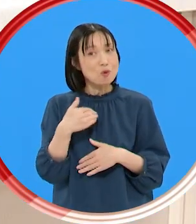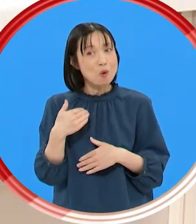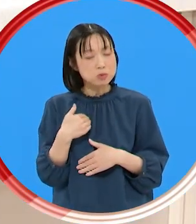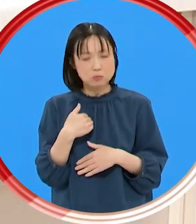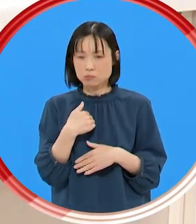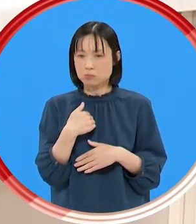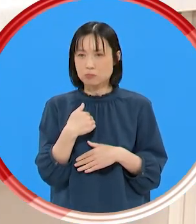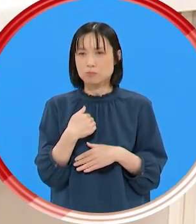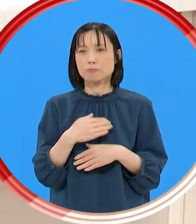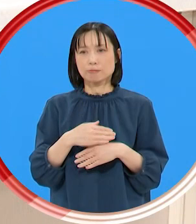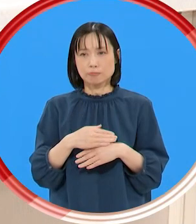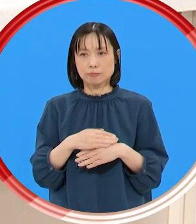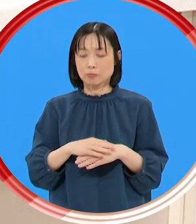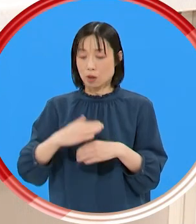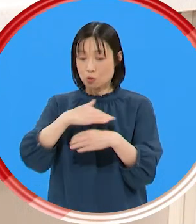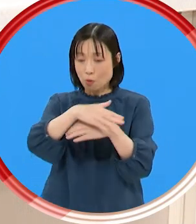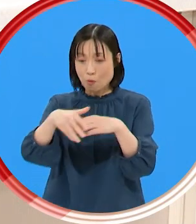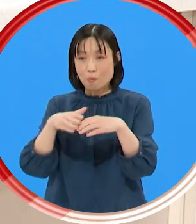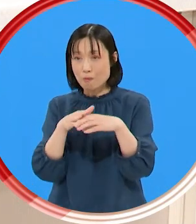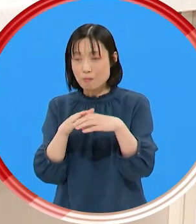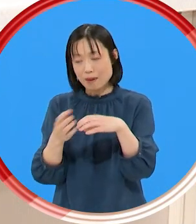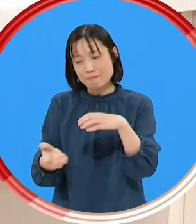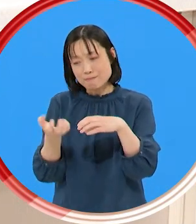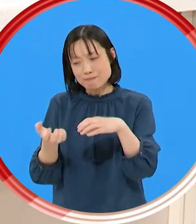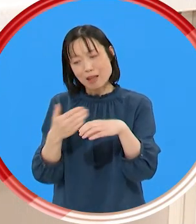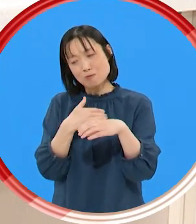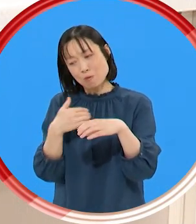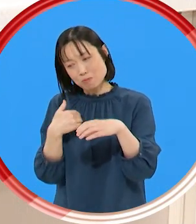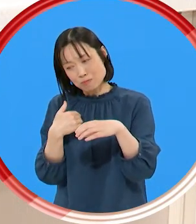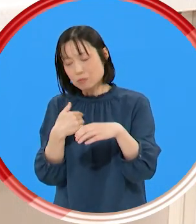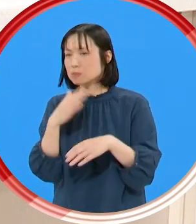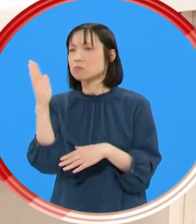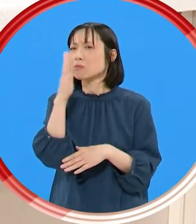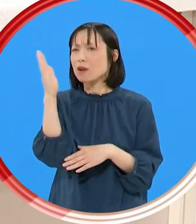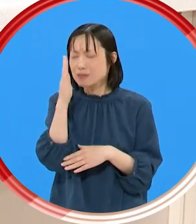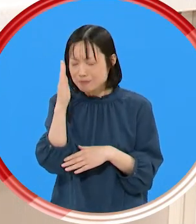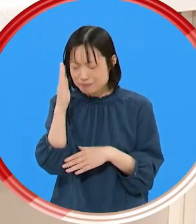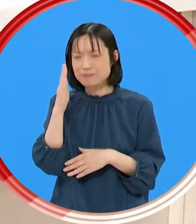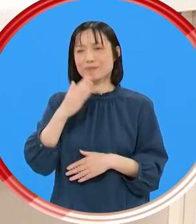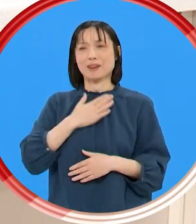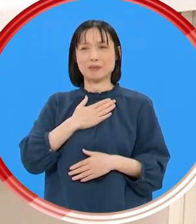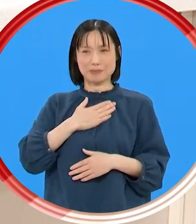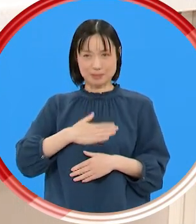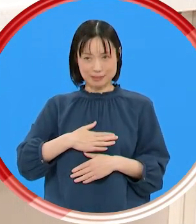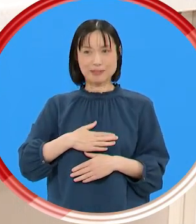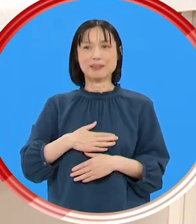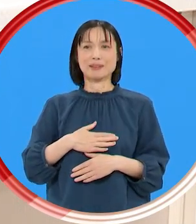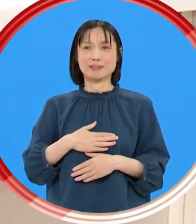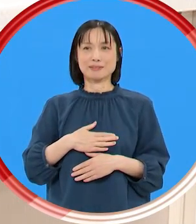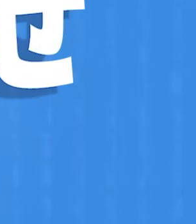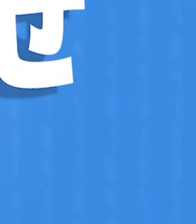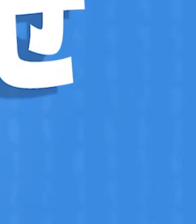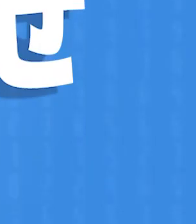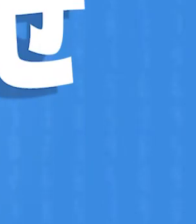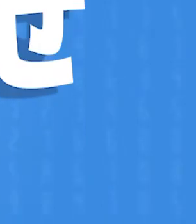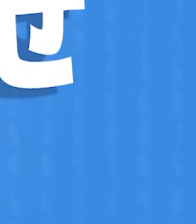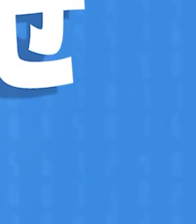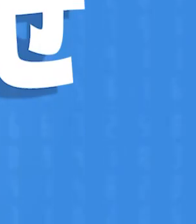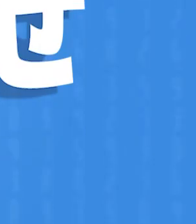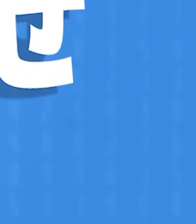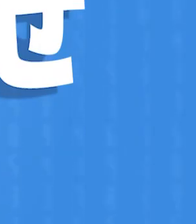だから大丈夫とか、表面を加熱していれば安心ではないということがよくわかりました。